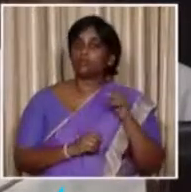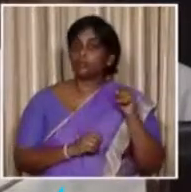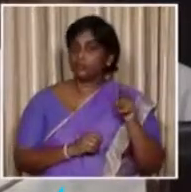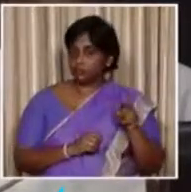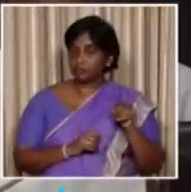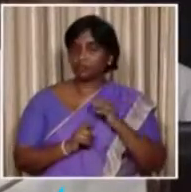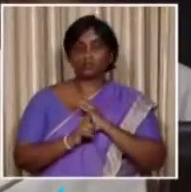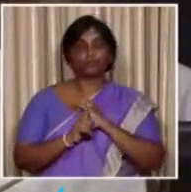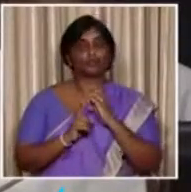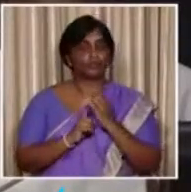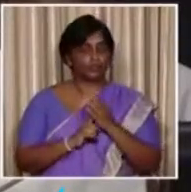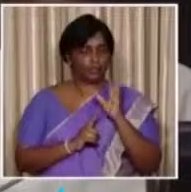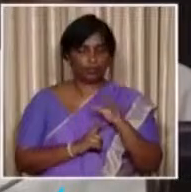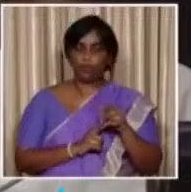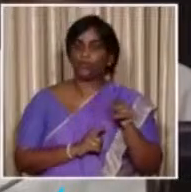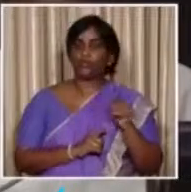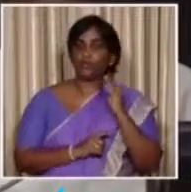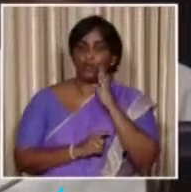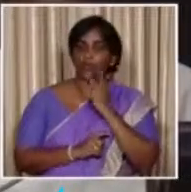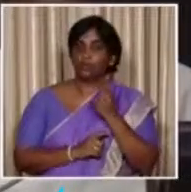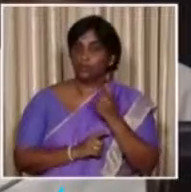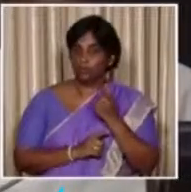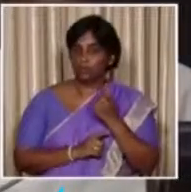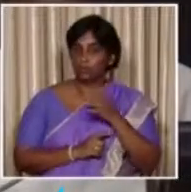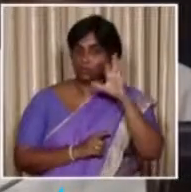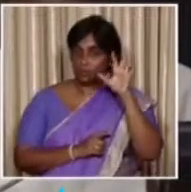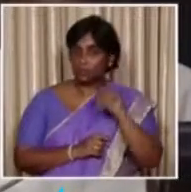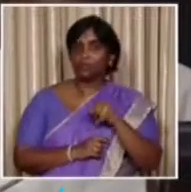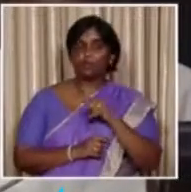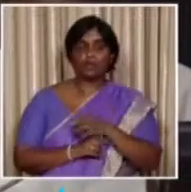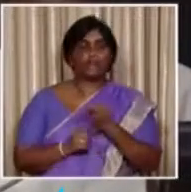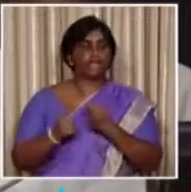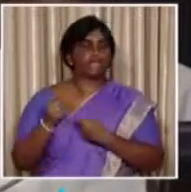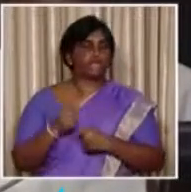එහෙම සංස්කෘතියක් තිබුණා විදේශ ආයෝජනයක් ආවොත් කියන්නේ